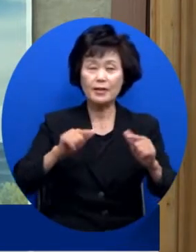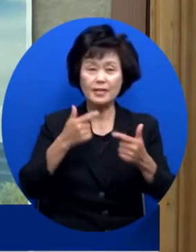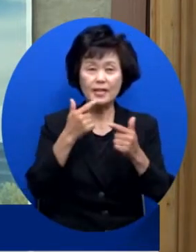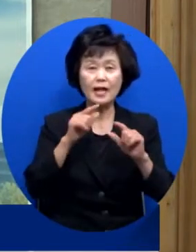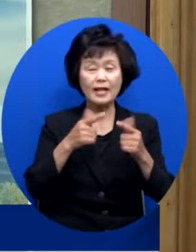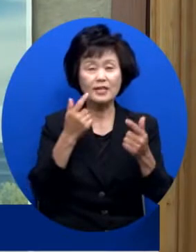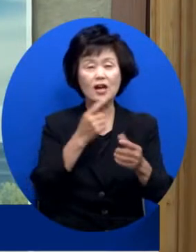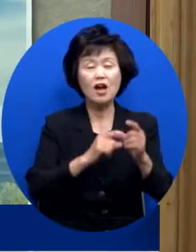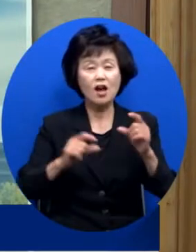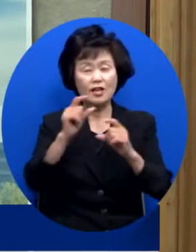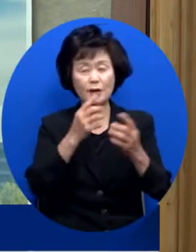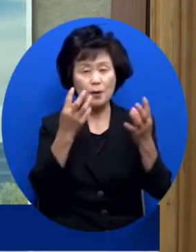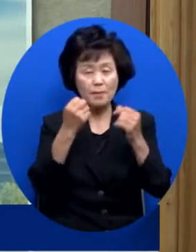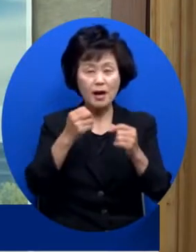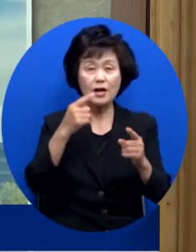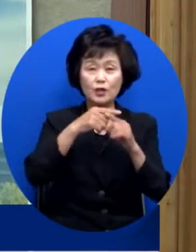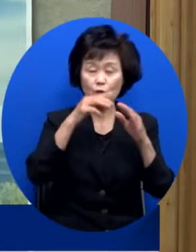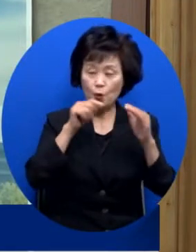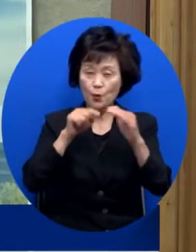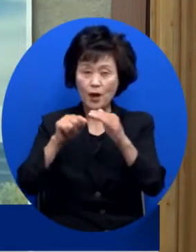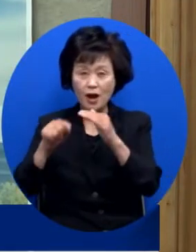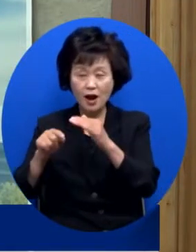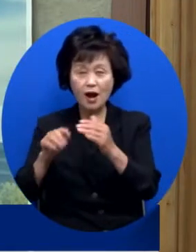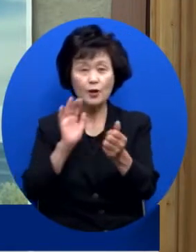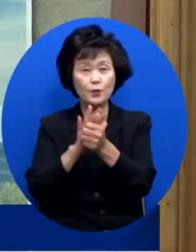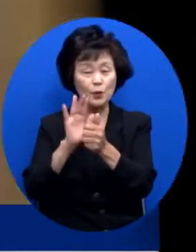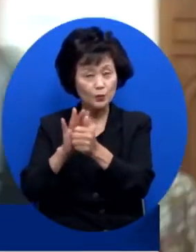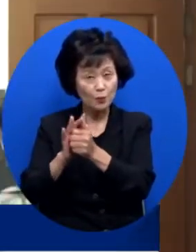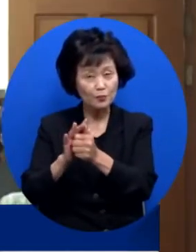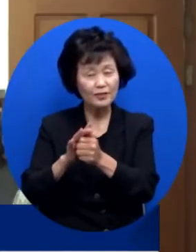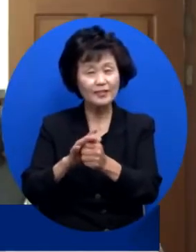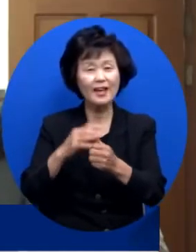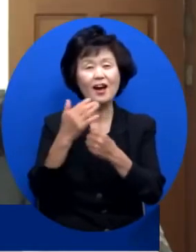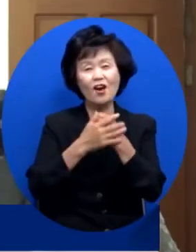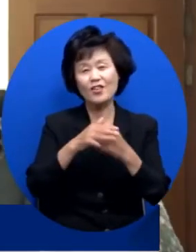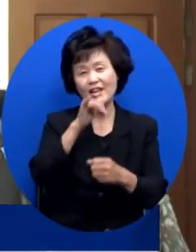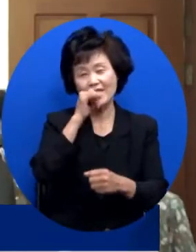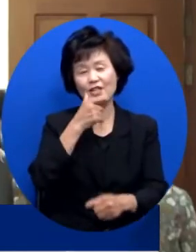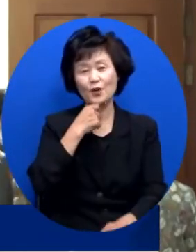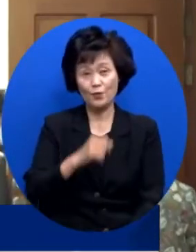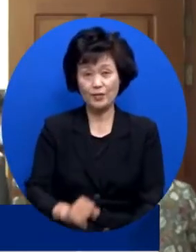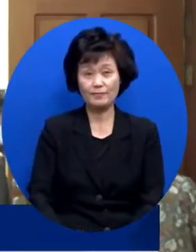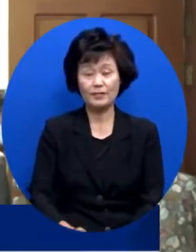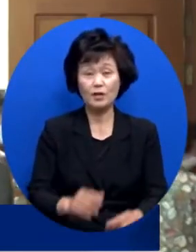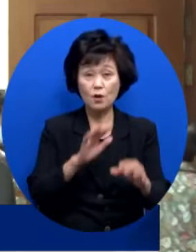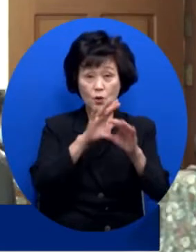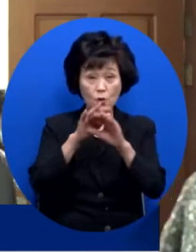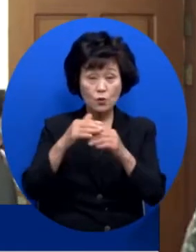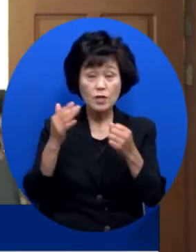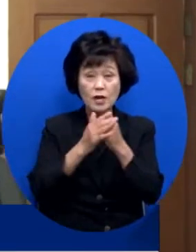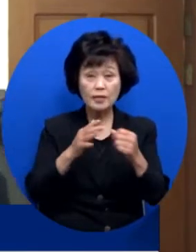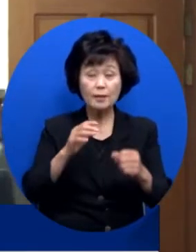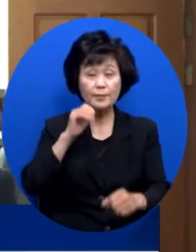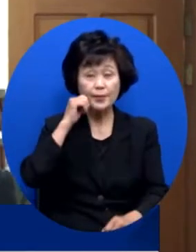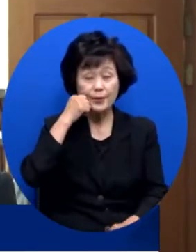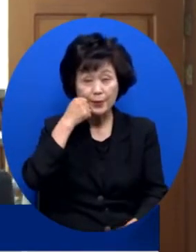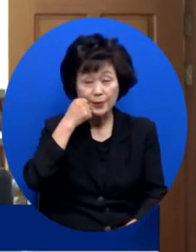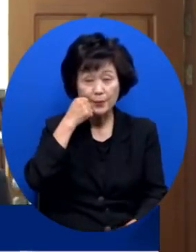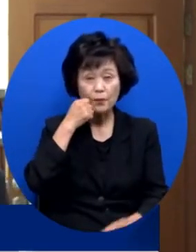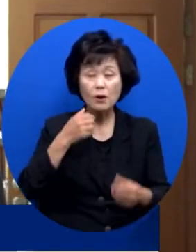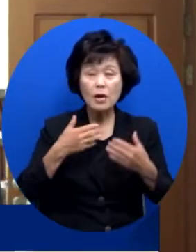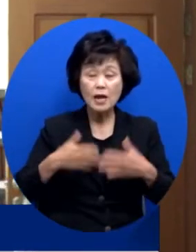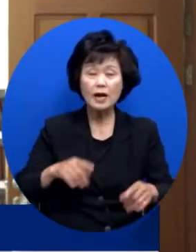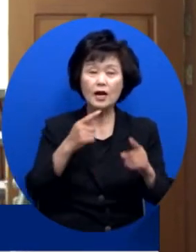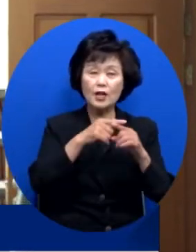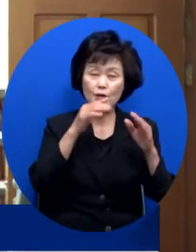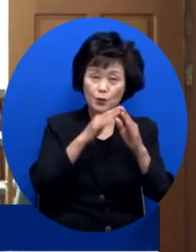그런 놀라운 역사가 나타나기를 바랄 뿐입니다. 특별히 코로나 때문에 어려운 교회들을 찾아가셔서 기도해